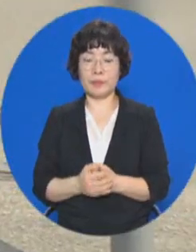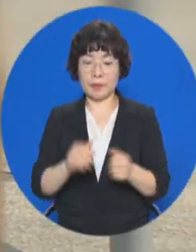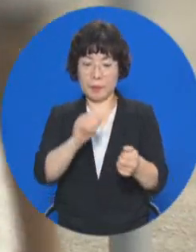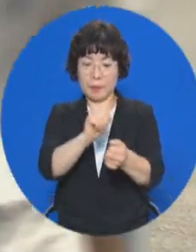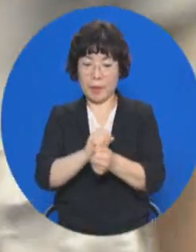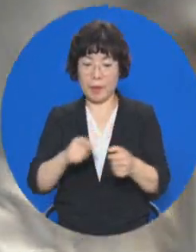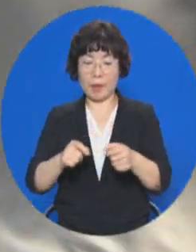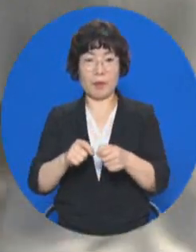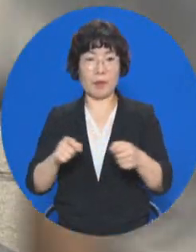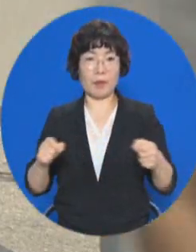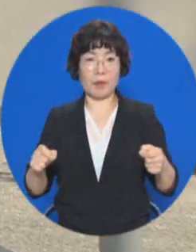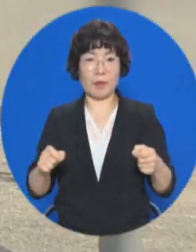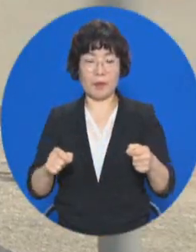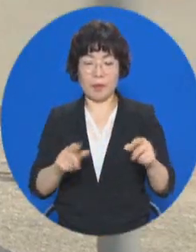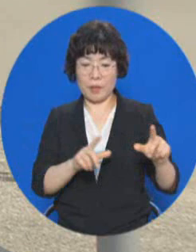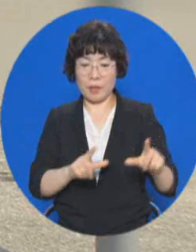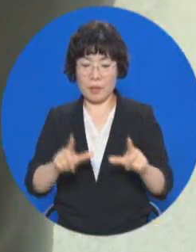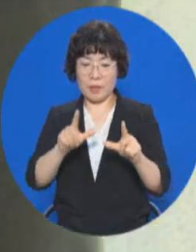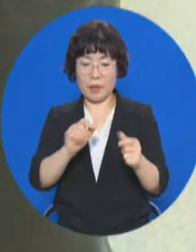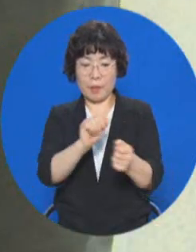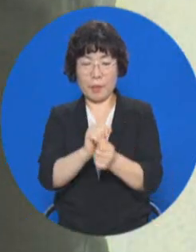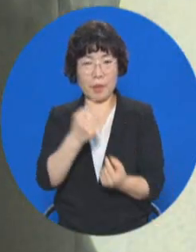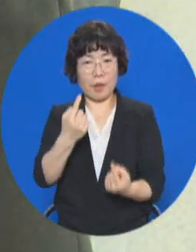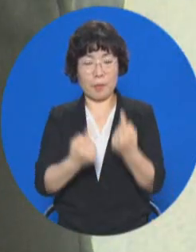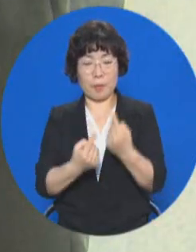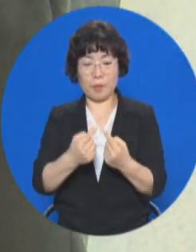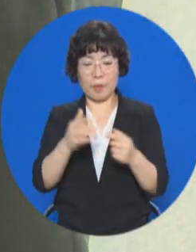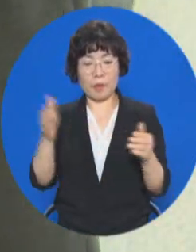감염병이 장기화되면서 일상 속 방역 못지않게